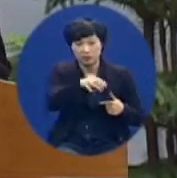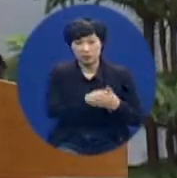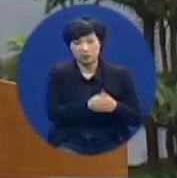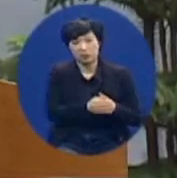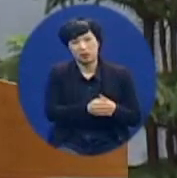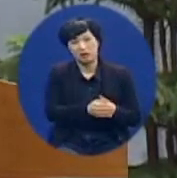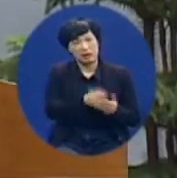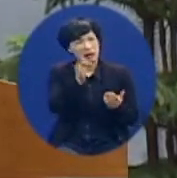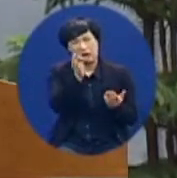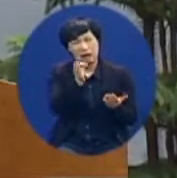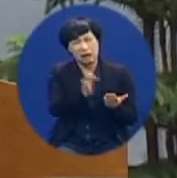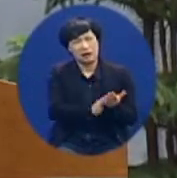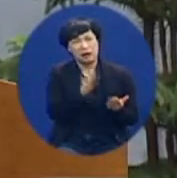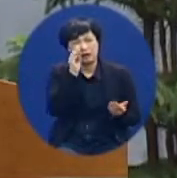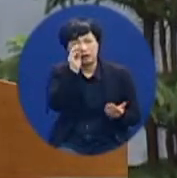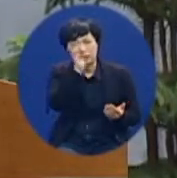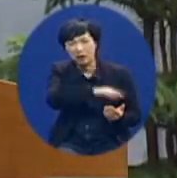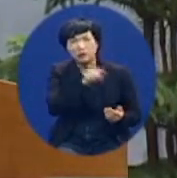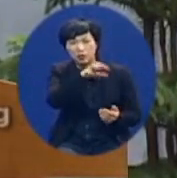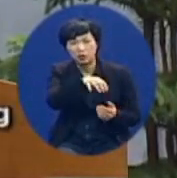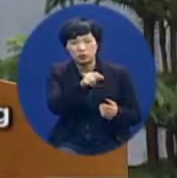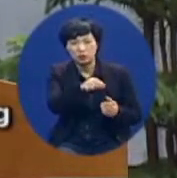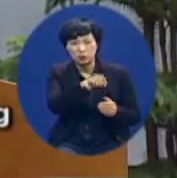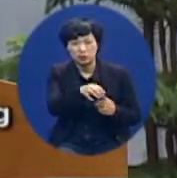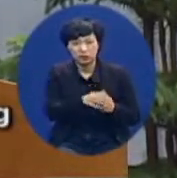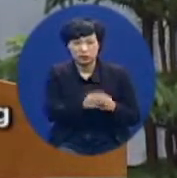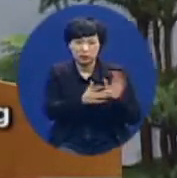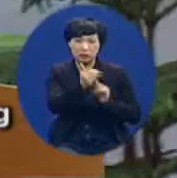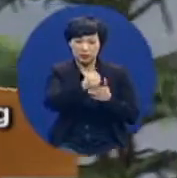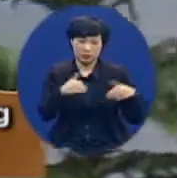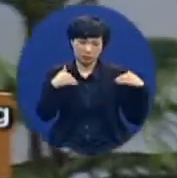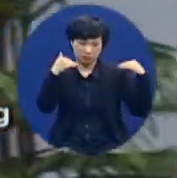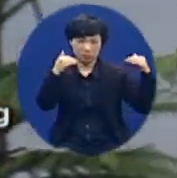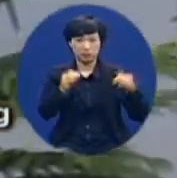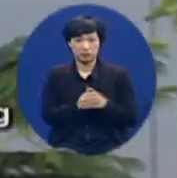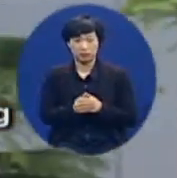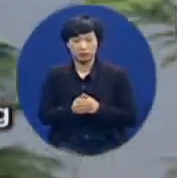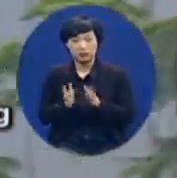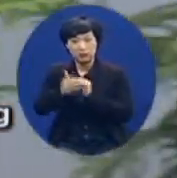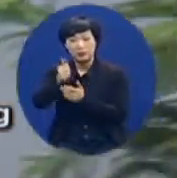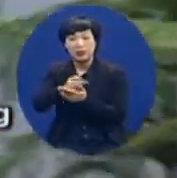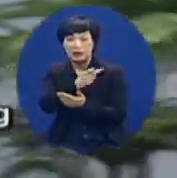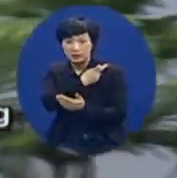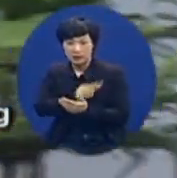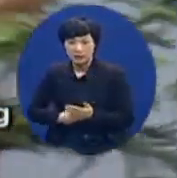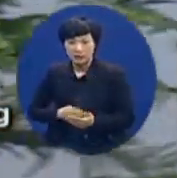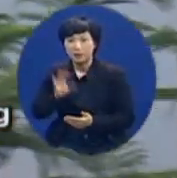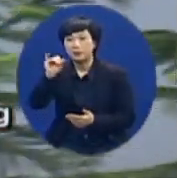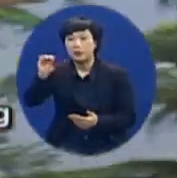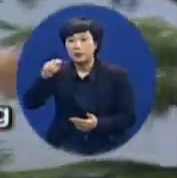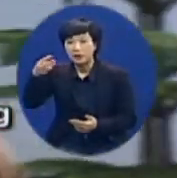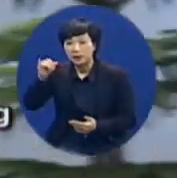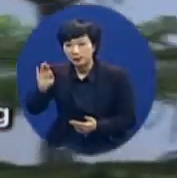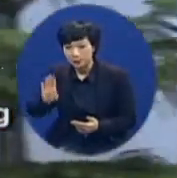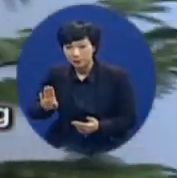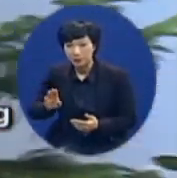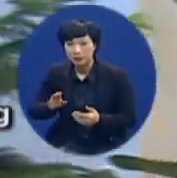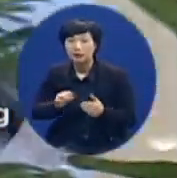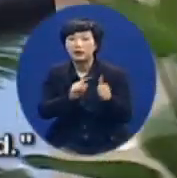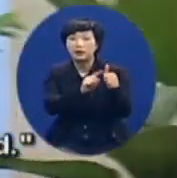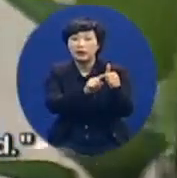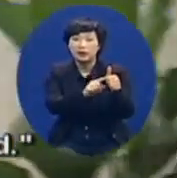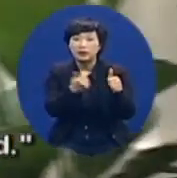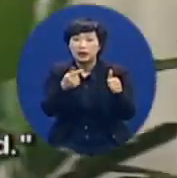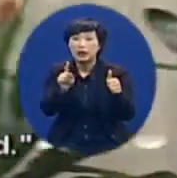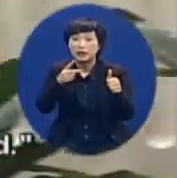것이 나올 만한 곳이 못 그래서 예수님의 제자 빌립이 나다나엘에게 야